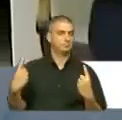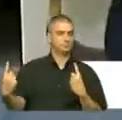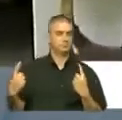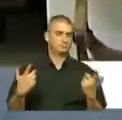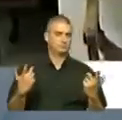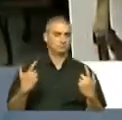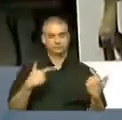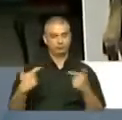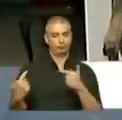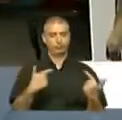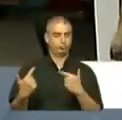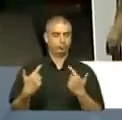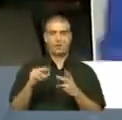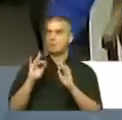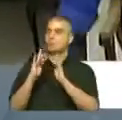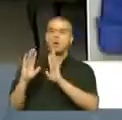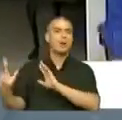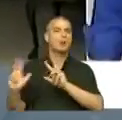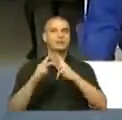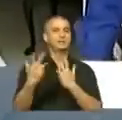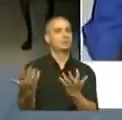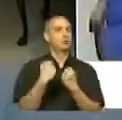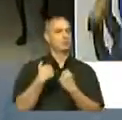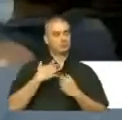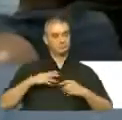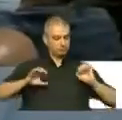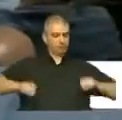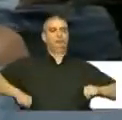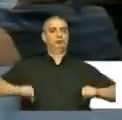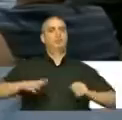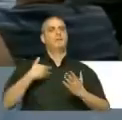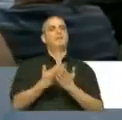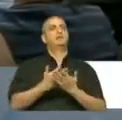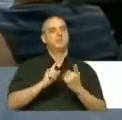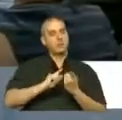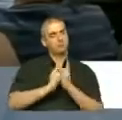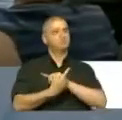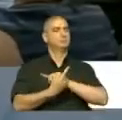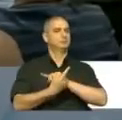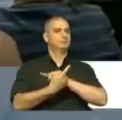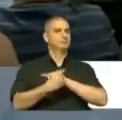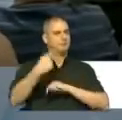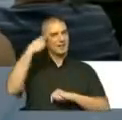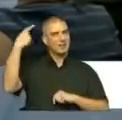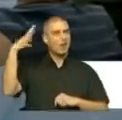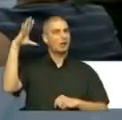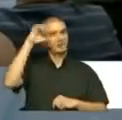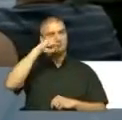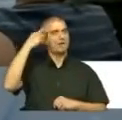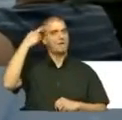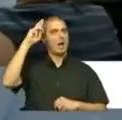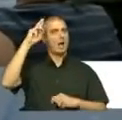נלחמת מול הציבור על הרצון לכבוש את השלטון, ומציעה אלטרנטיבה שהיא אידיאולוגית ורעיונית, ולא